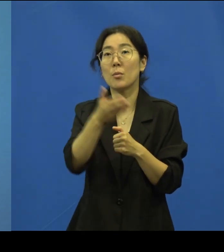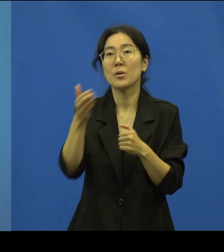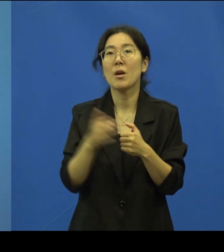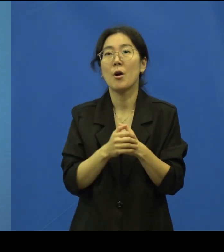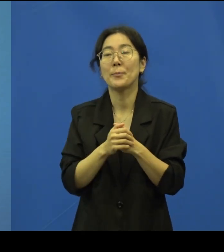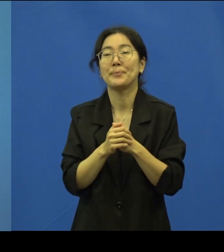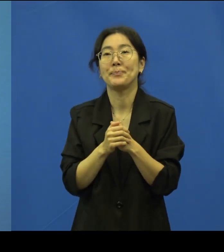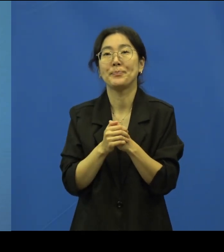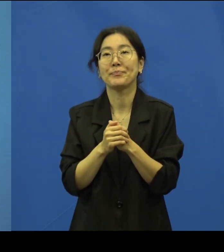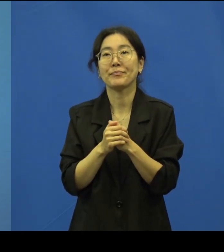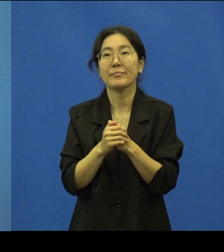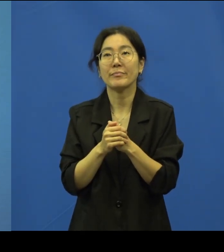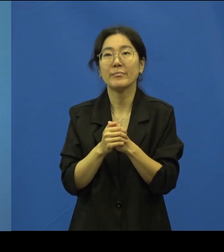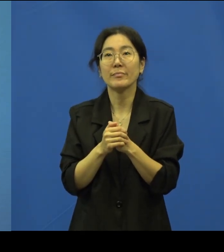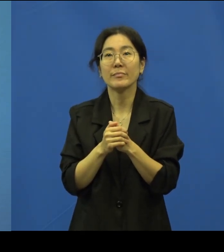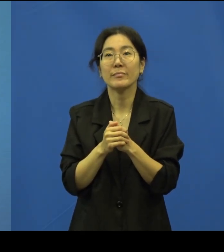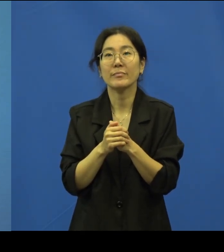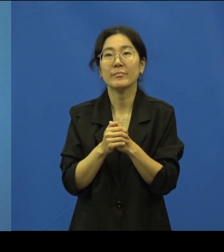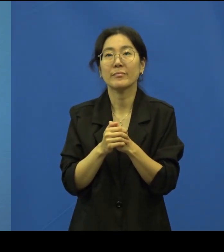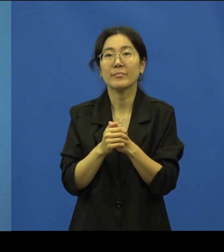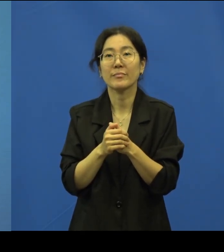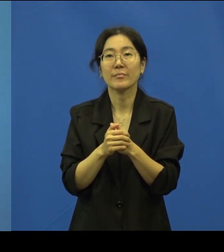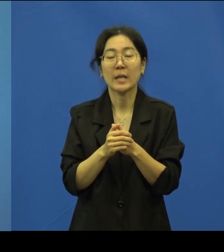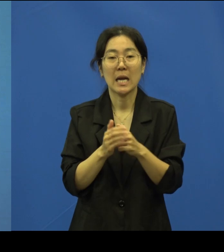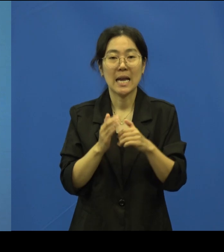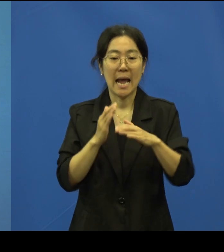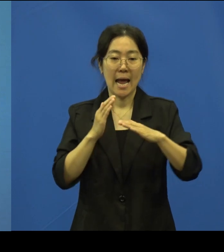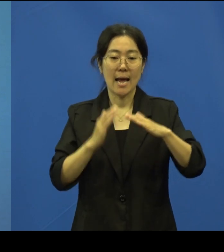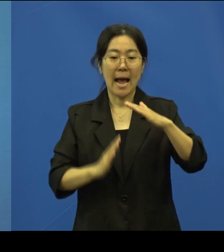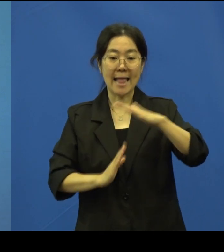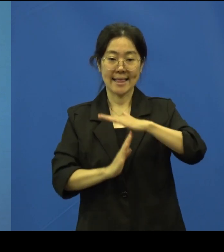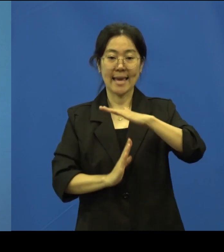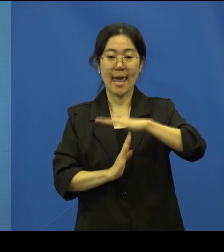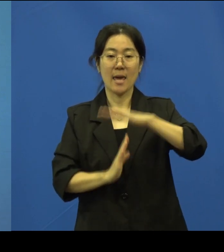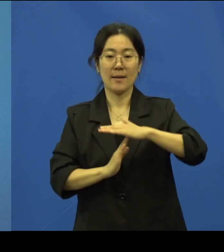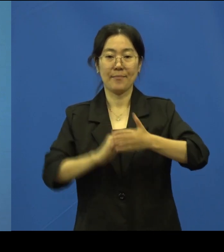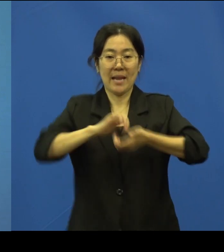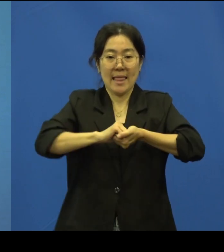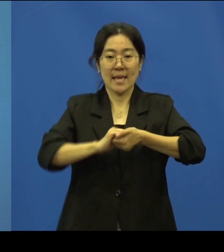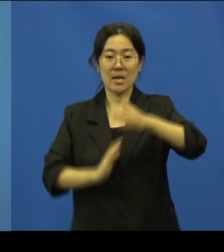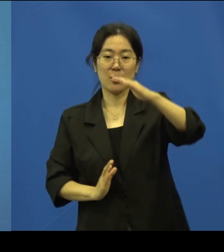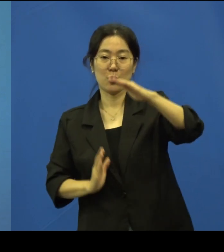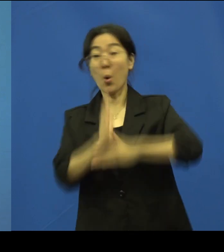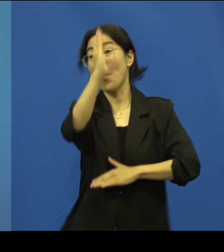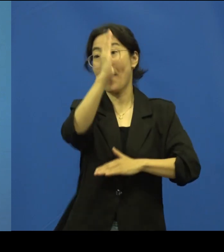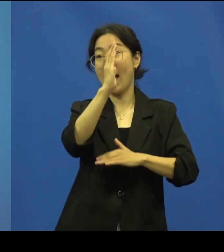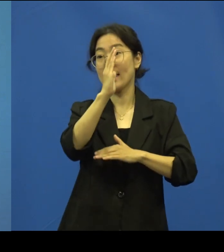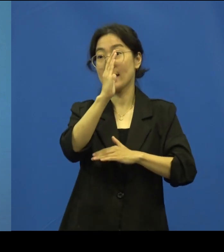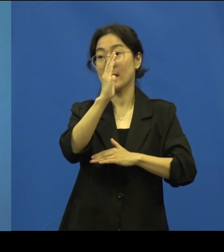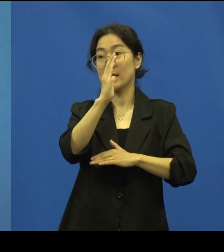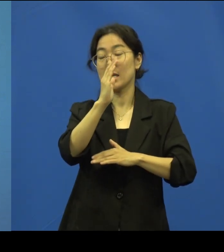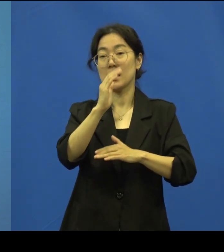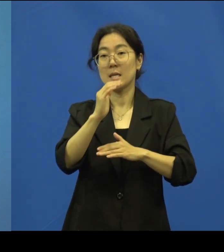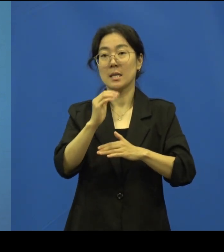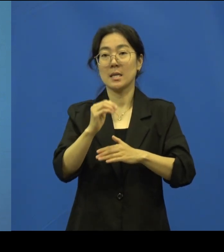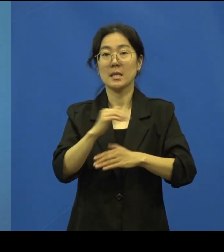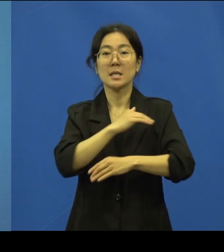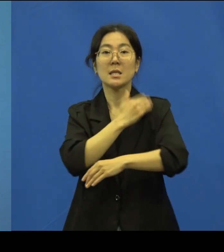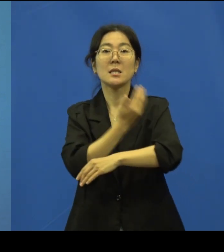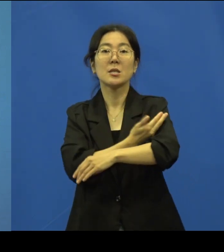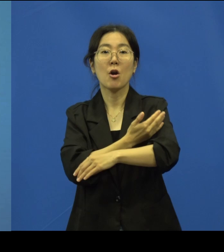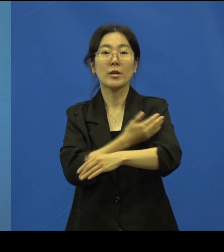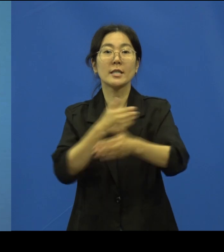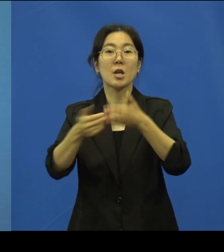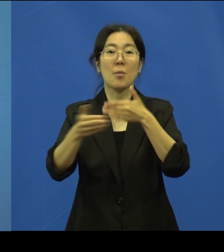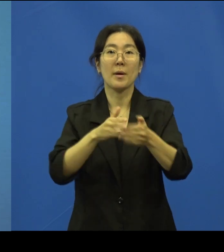기도가 달라져요. 어떤 기도를, 한계를 돌파하는 기도를 드리게 됩니다. 여러분, 사도행전에